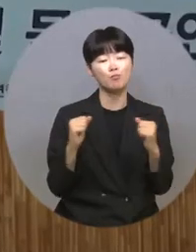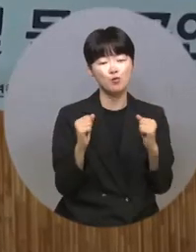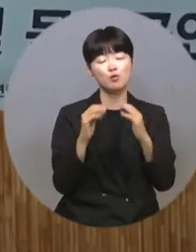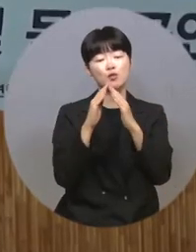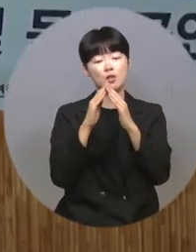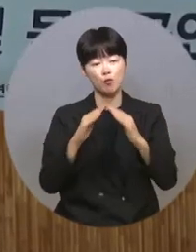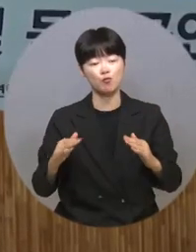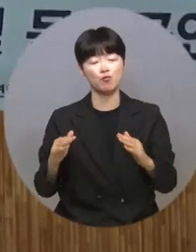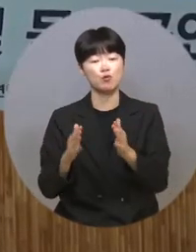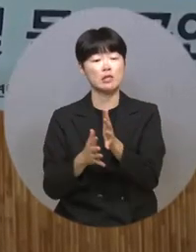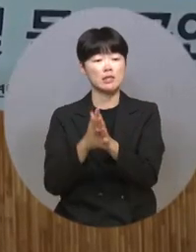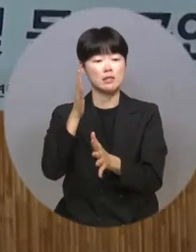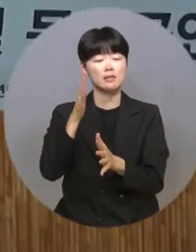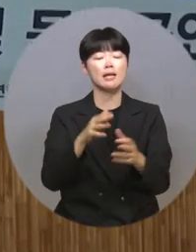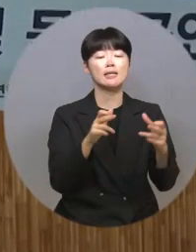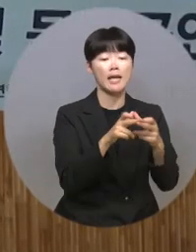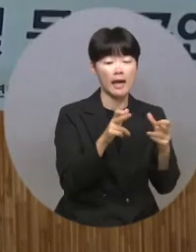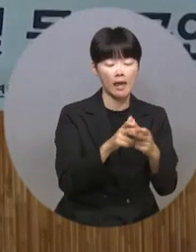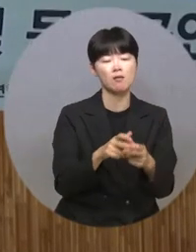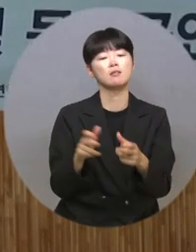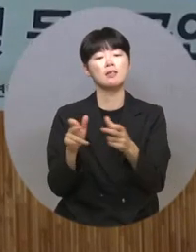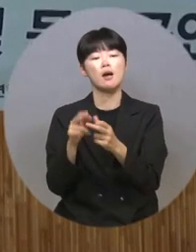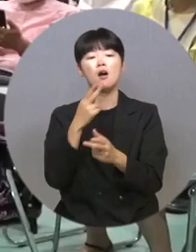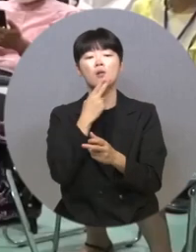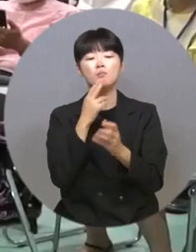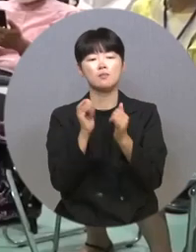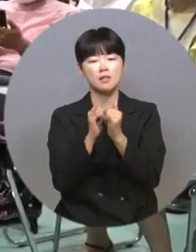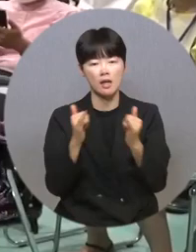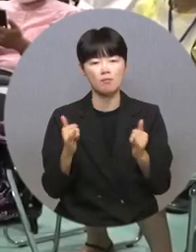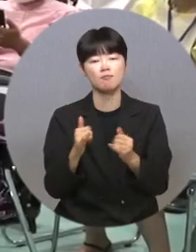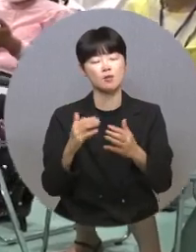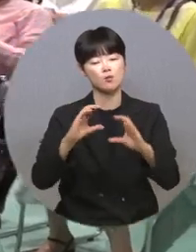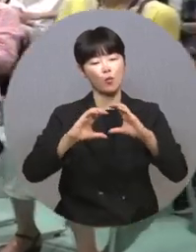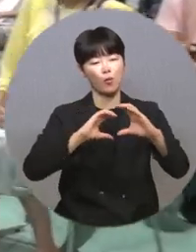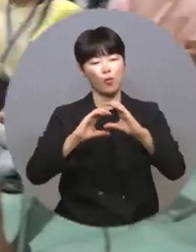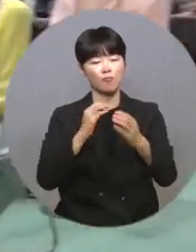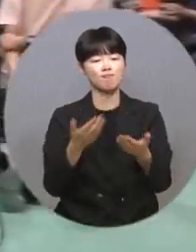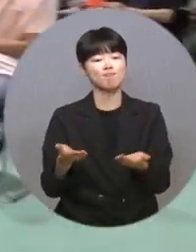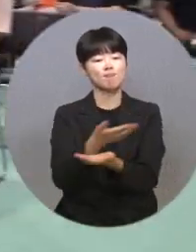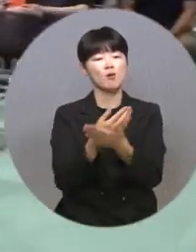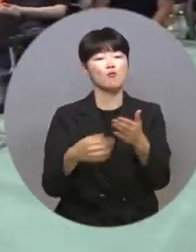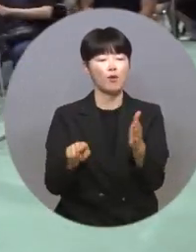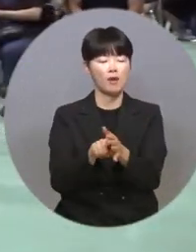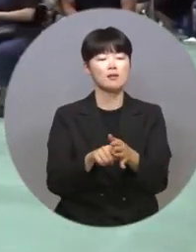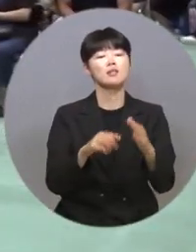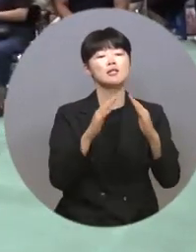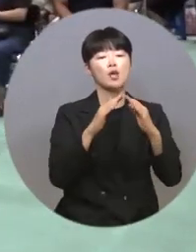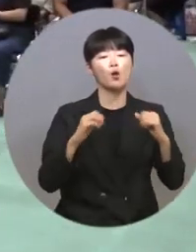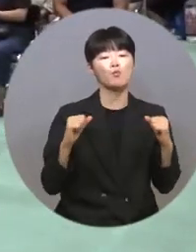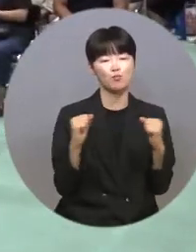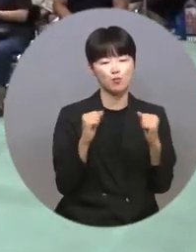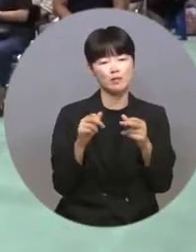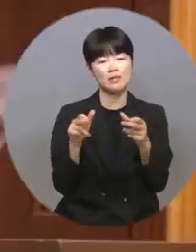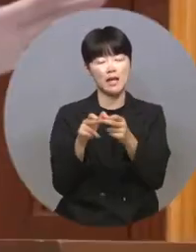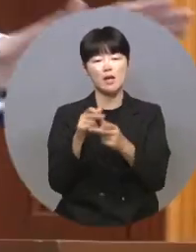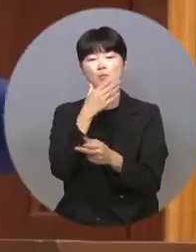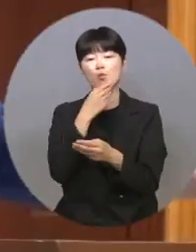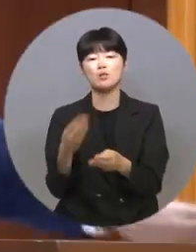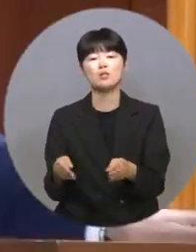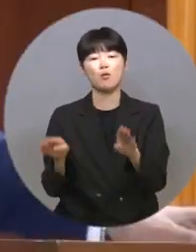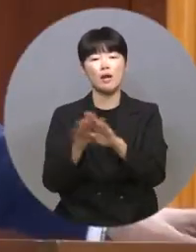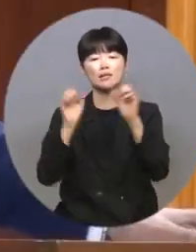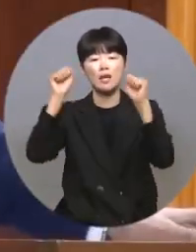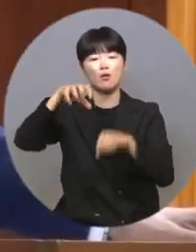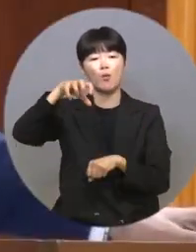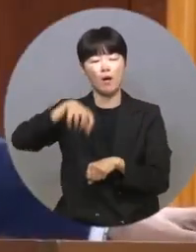장애인과 비장애인 간 소통의 장을 마련하기 위해 전라북도 장애인복지관 체육관에서 제42회 장애인의